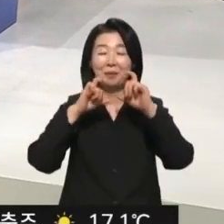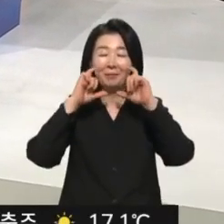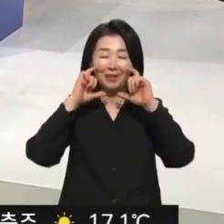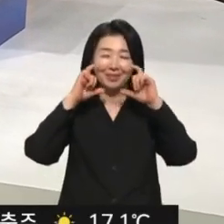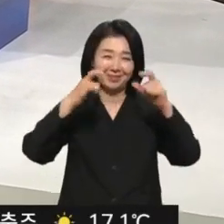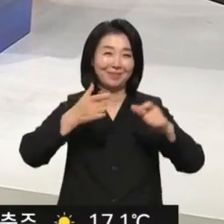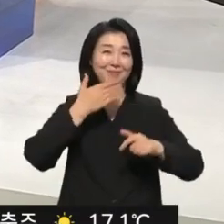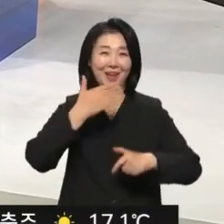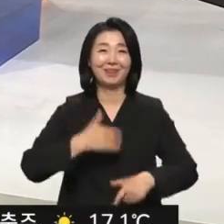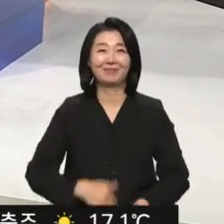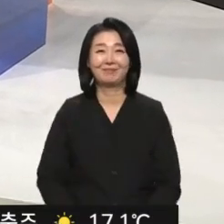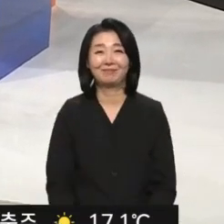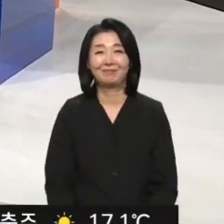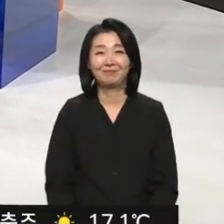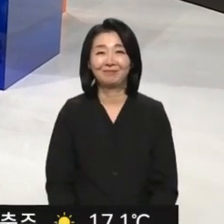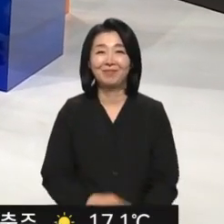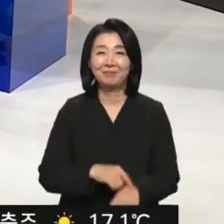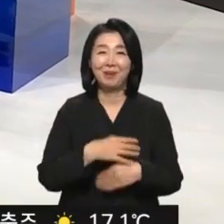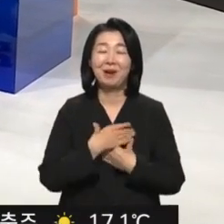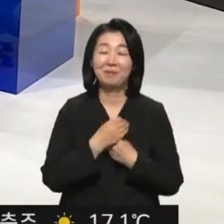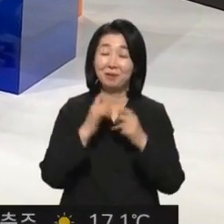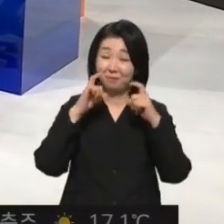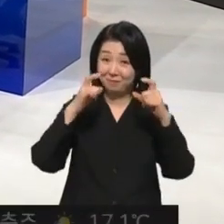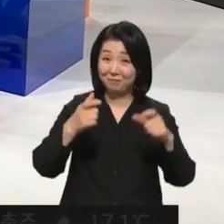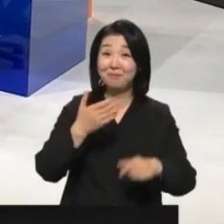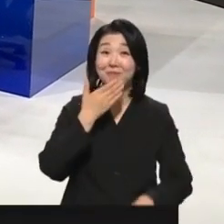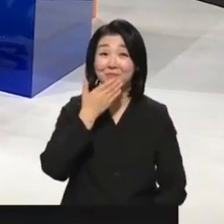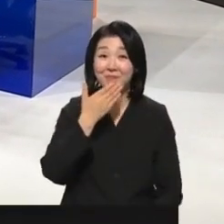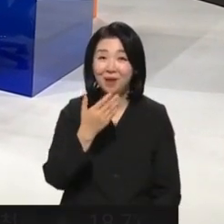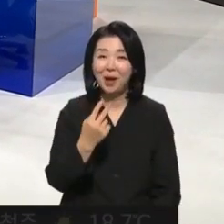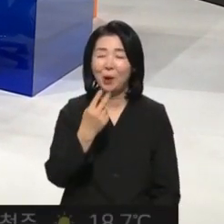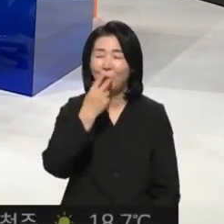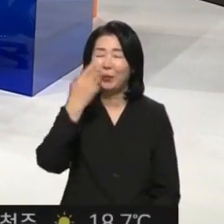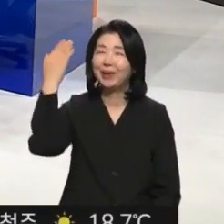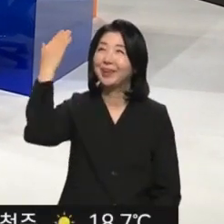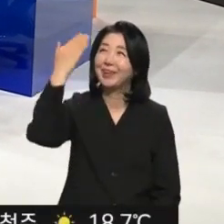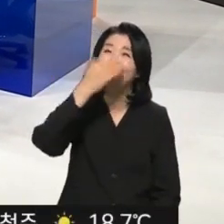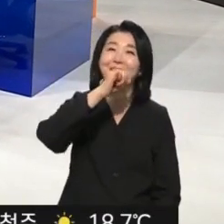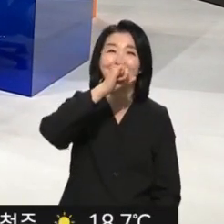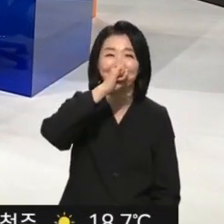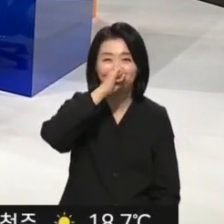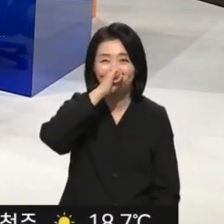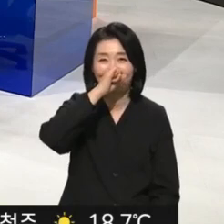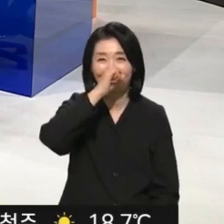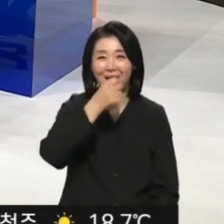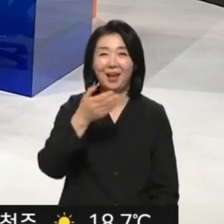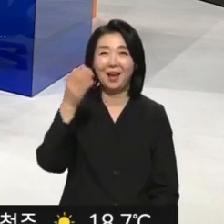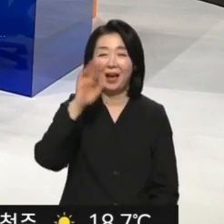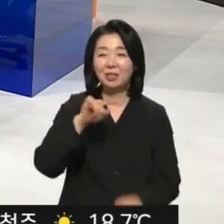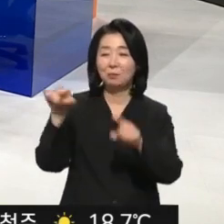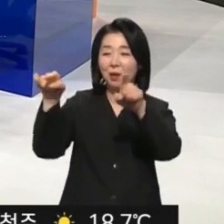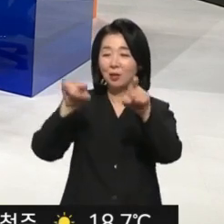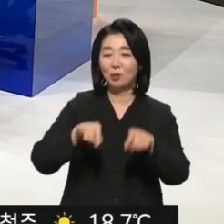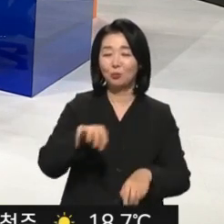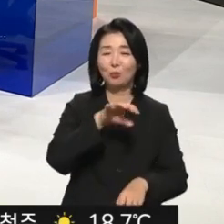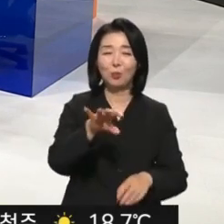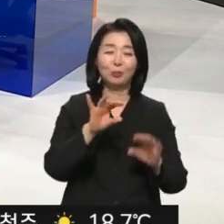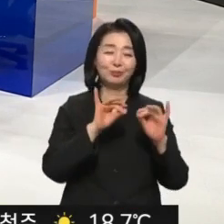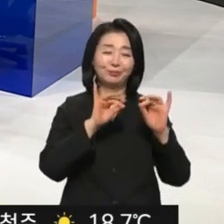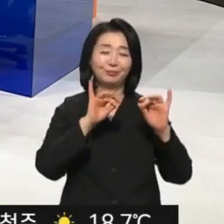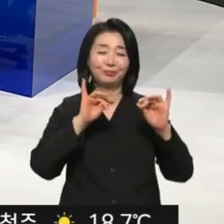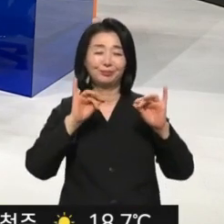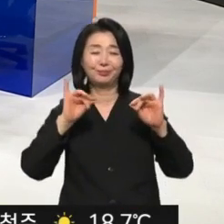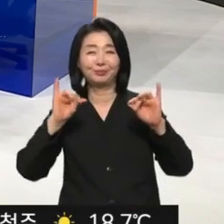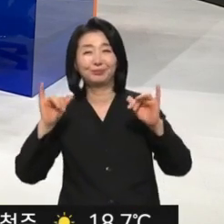의무가 해제됐습니다. 마음 편하게 마스크 벗을 수 있게 공기가 깨끗하면 좋을 텐데 전국 곳곳에서 초미세먼지가